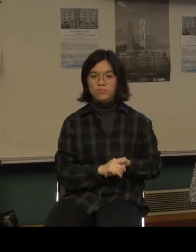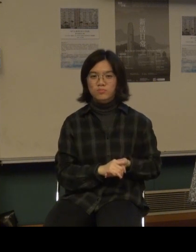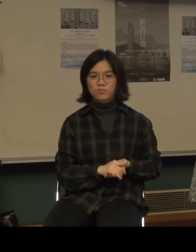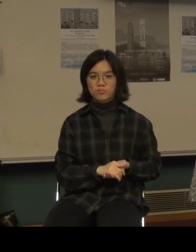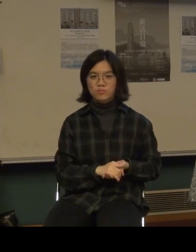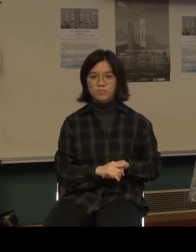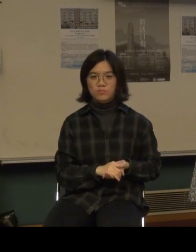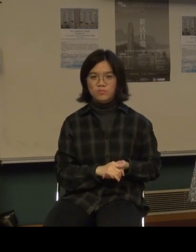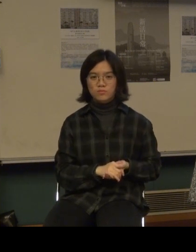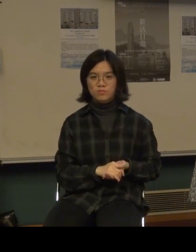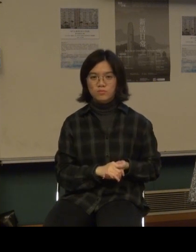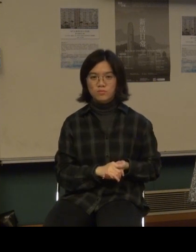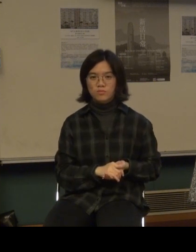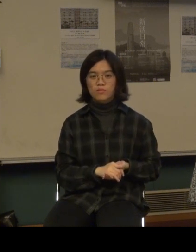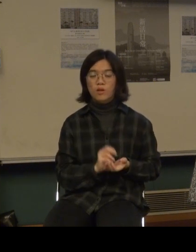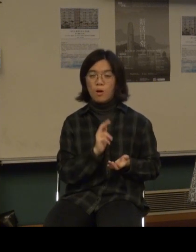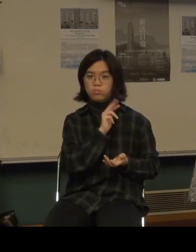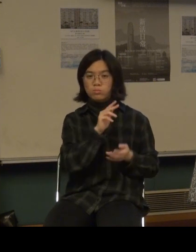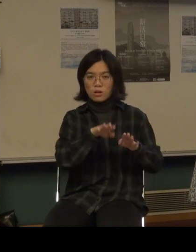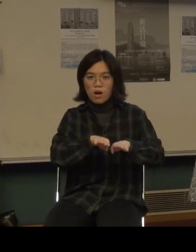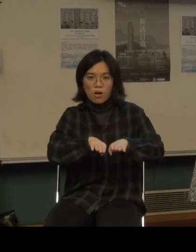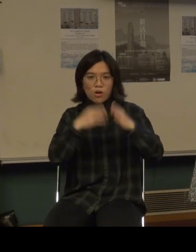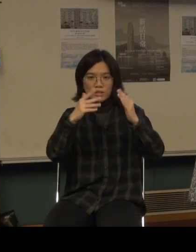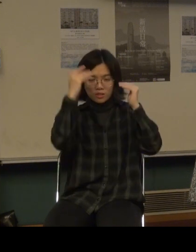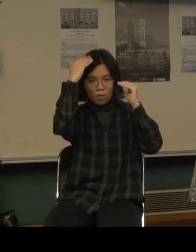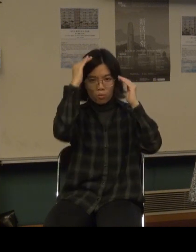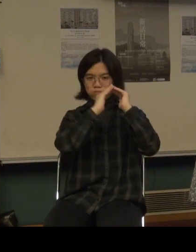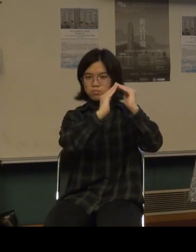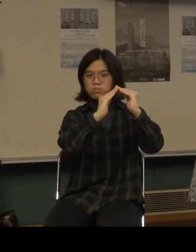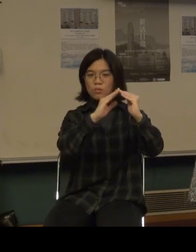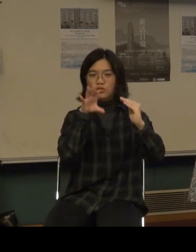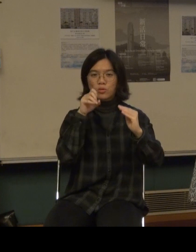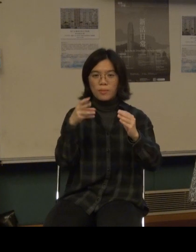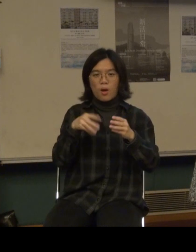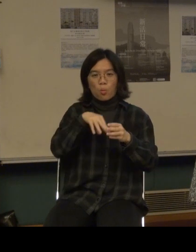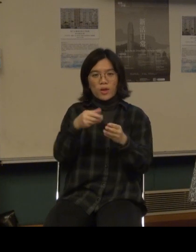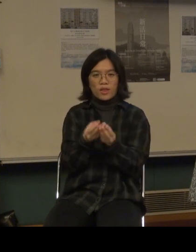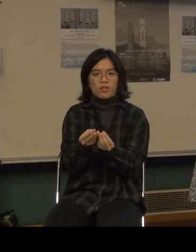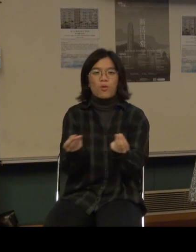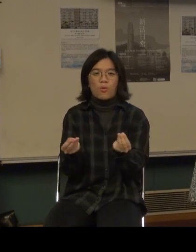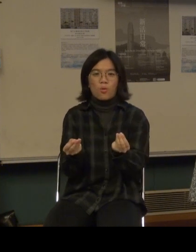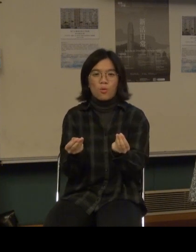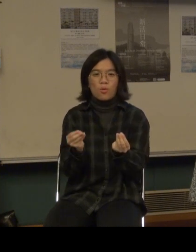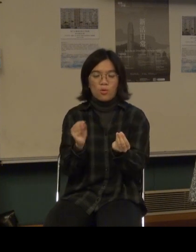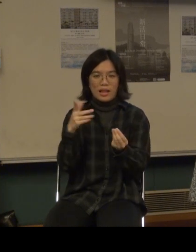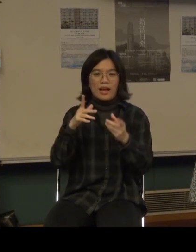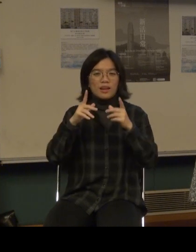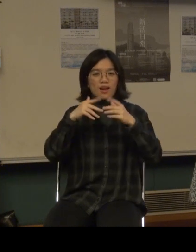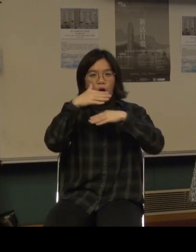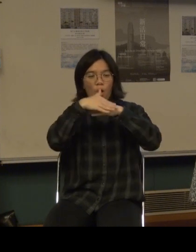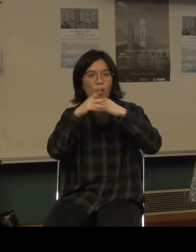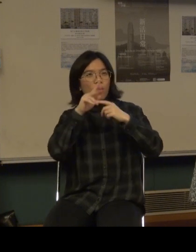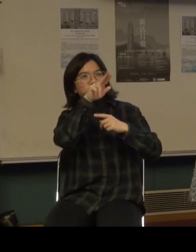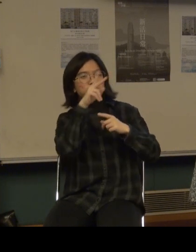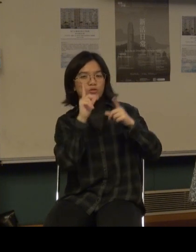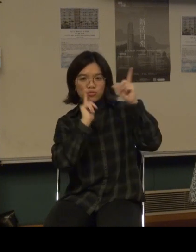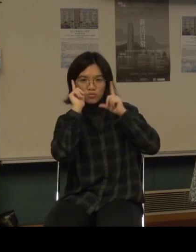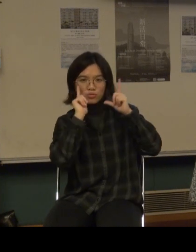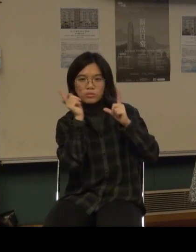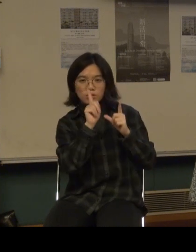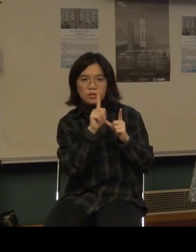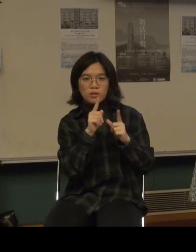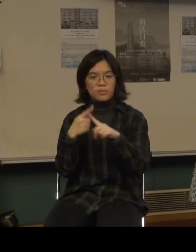實雖然佢開始係用混凝土做個屋頂咧，但係個樣咧其實都係用翻一啲西式古典嘅建築嘅一啲